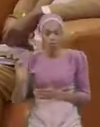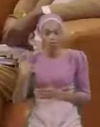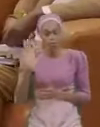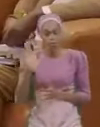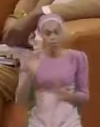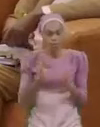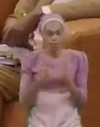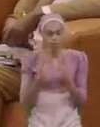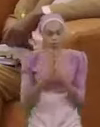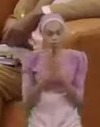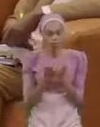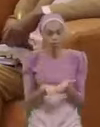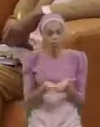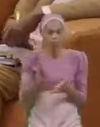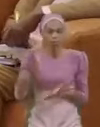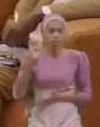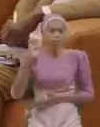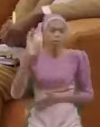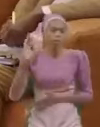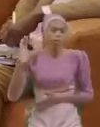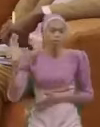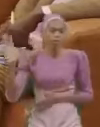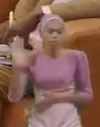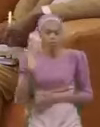5 eclésiaste